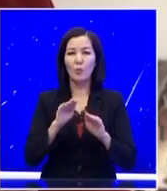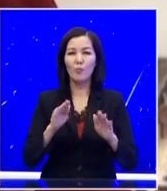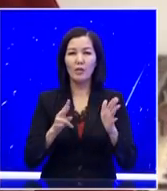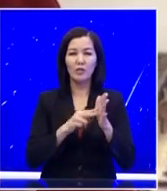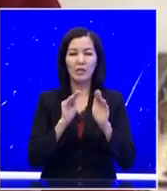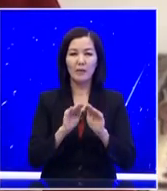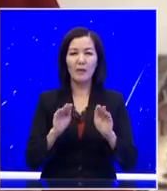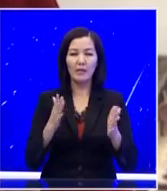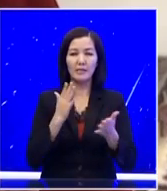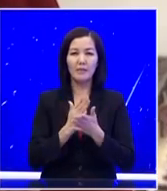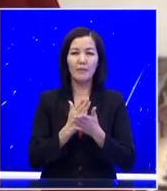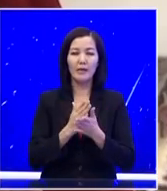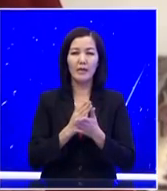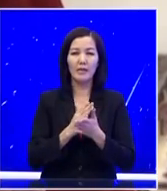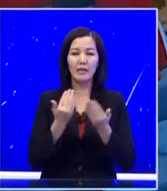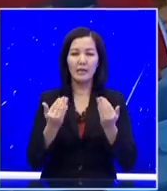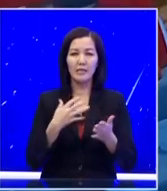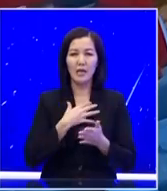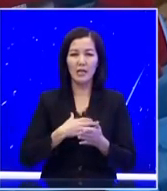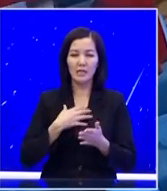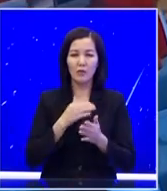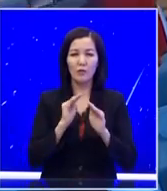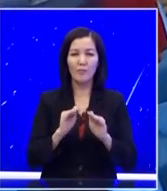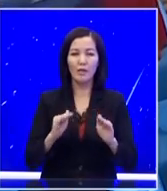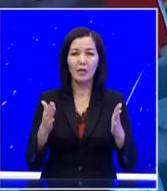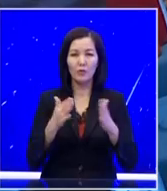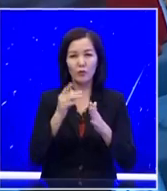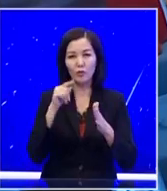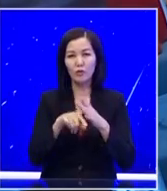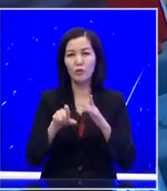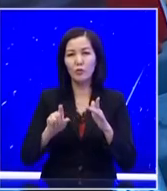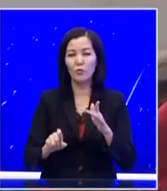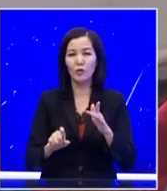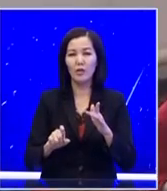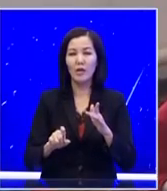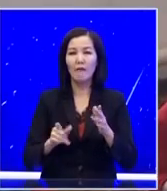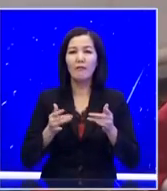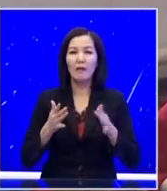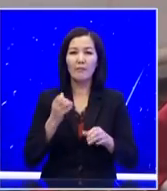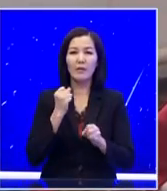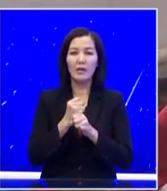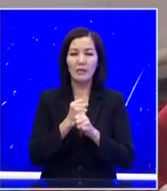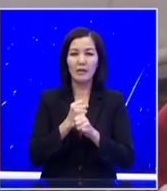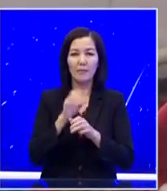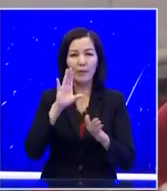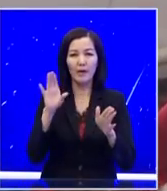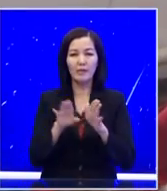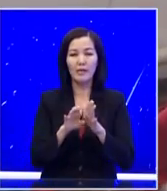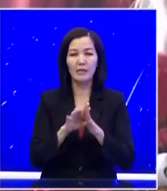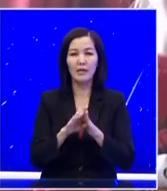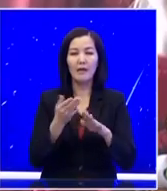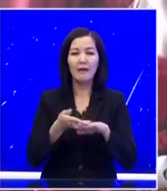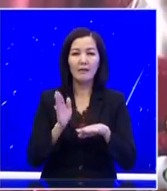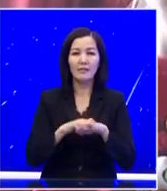баласы бар. Елдегі жағдайға олар далаңдаулы. Бүлдіршіндерін үйден шығармай, төтенше жағдай талаптарын қатаң сақтап отыр. Осындай қысыл